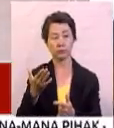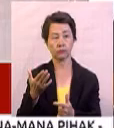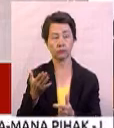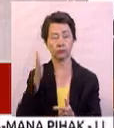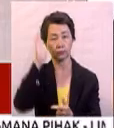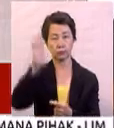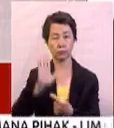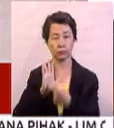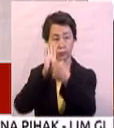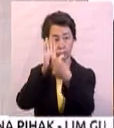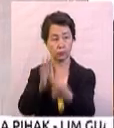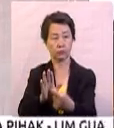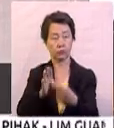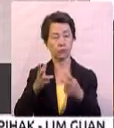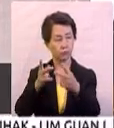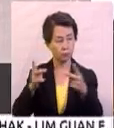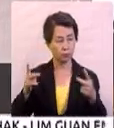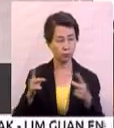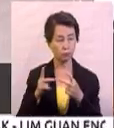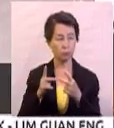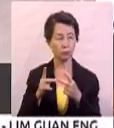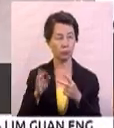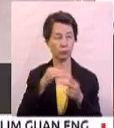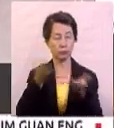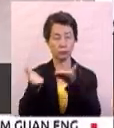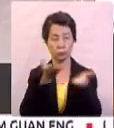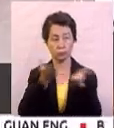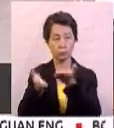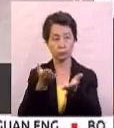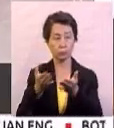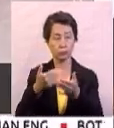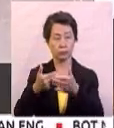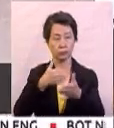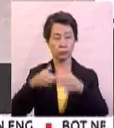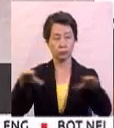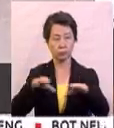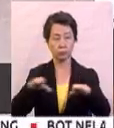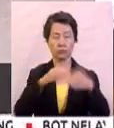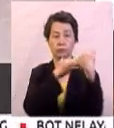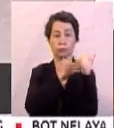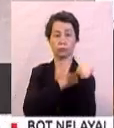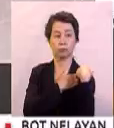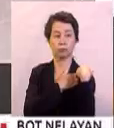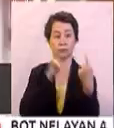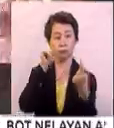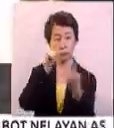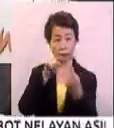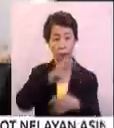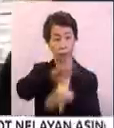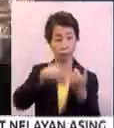memaparkan keikhlasan memberi perkhidmatan serta menjalankan tanggungjawabnya kepada semua.